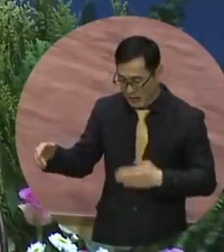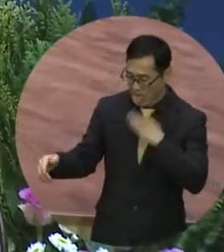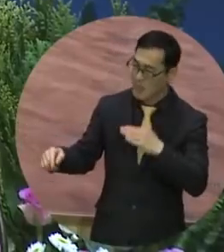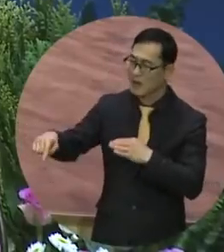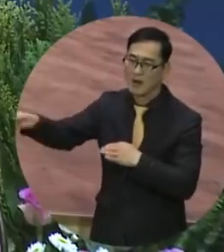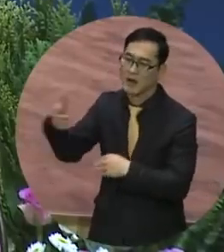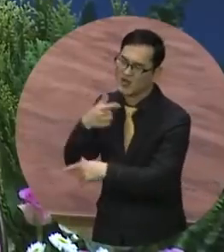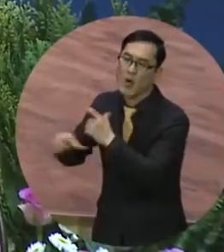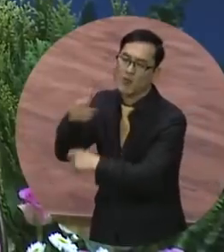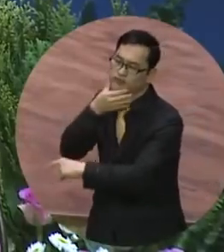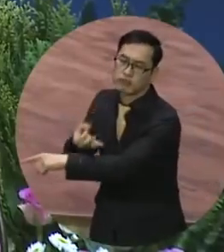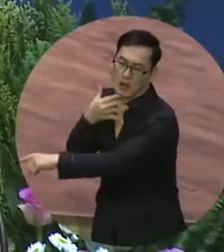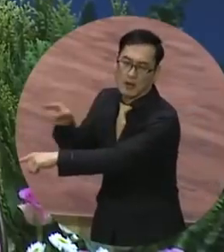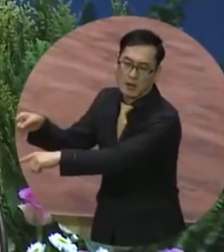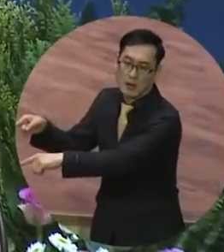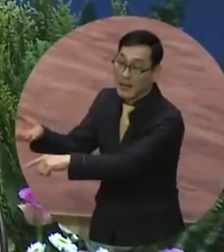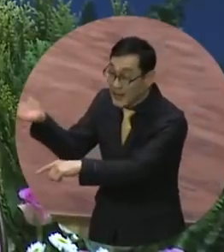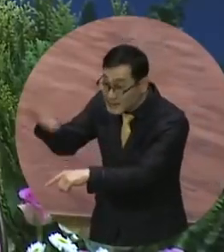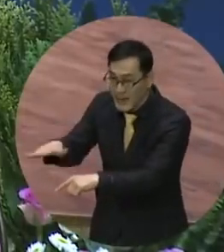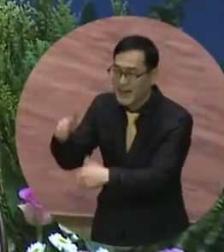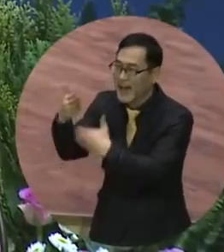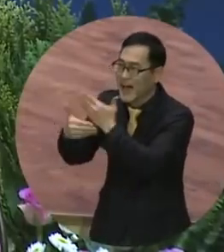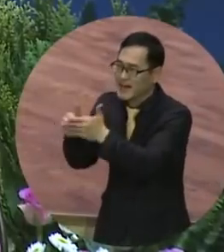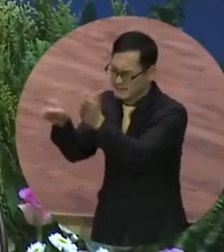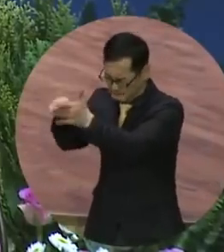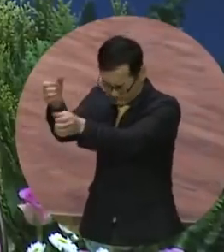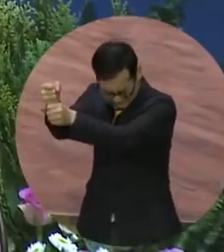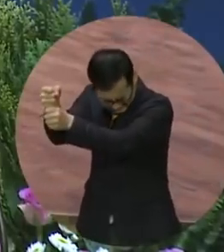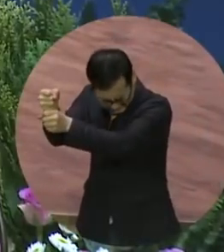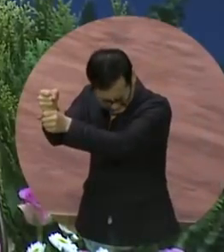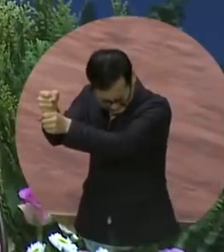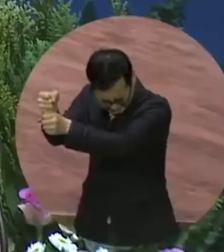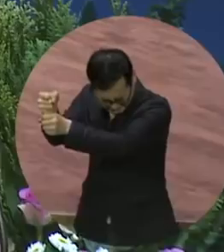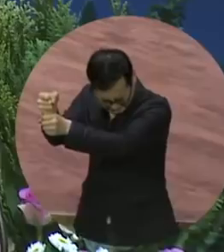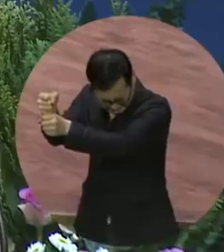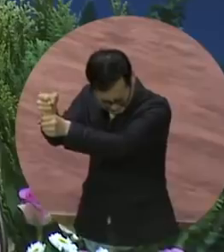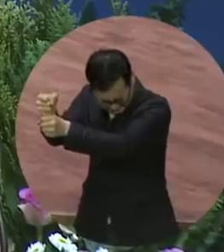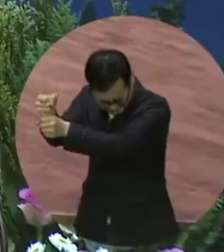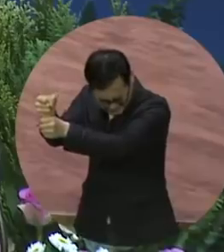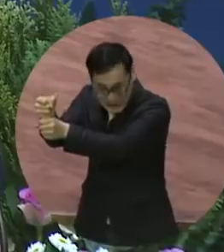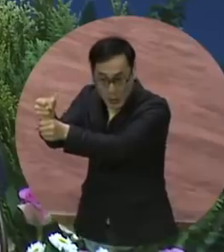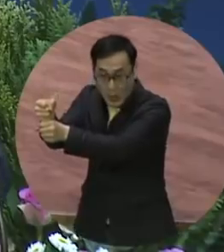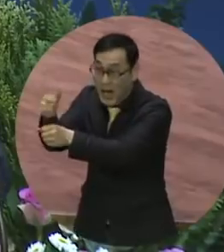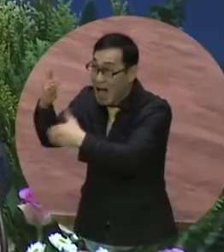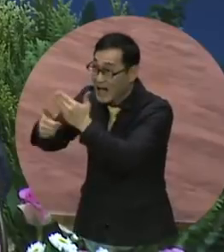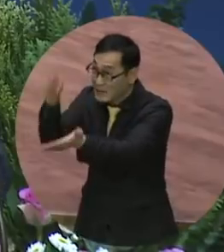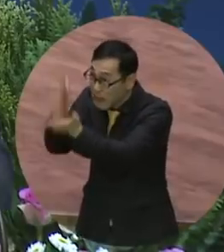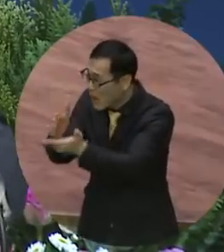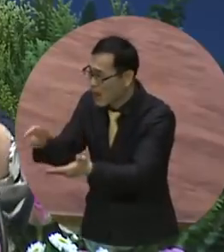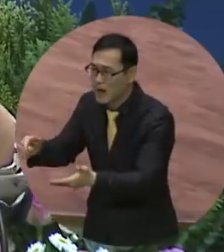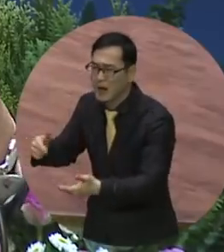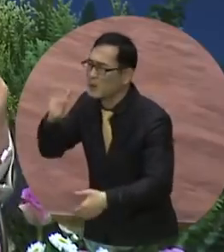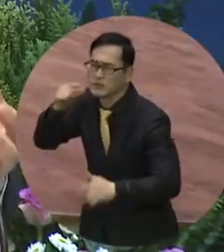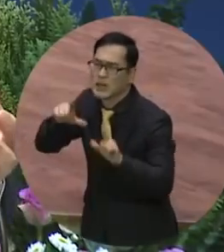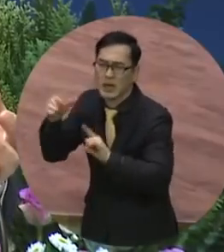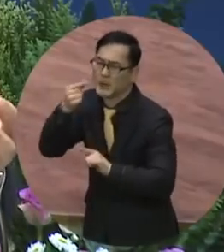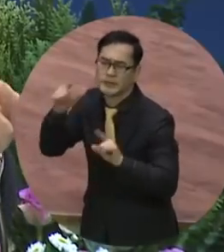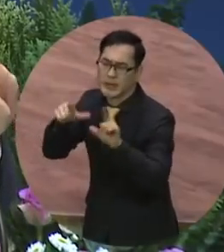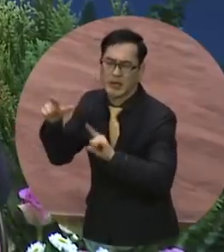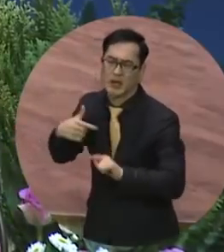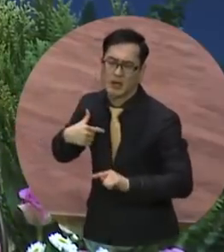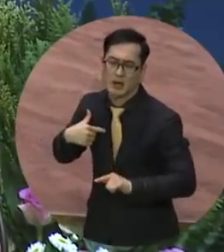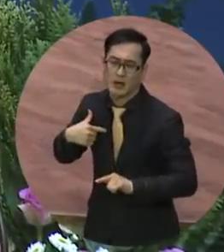이 영적인 세계에 와서 하나님 말씀 아니고는 설교 아니고는 살아갈 수가 없을 만큼 영적으로